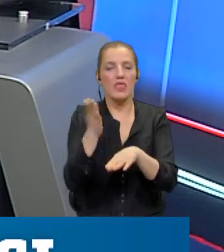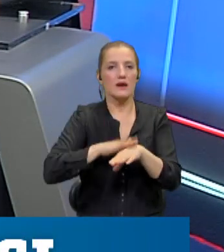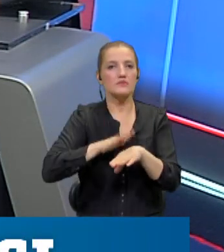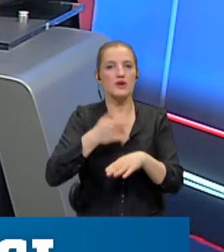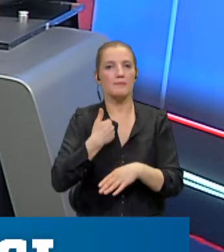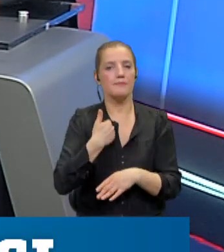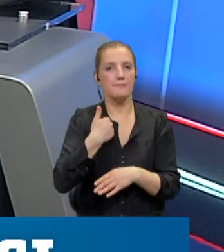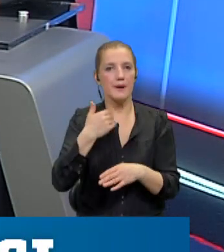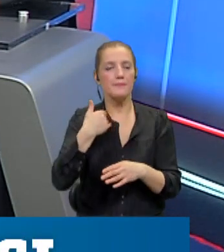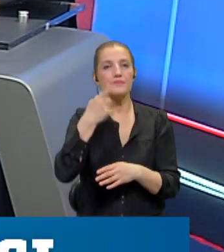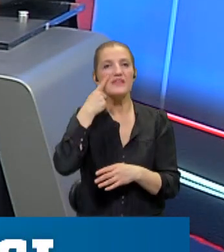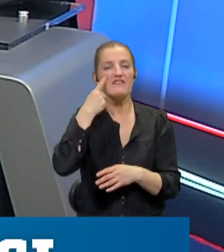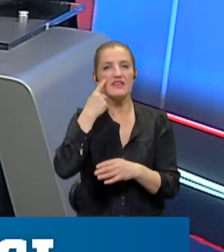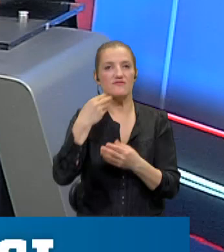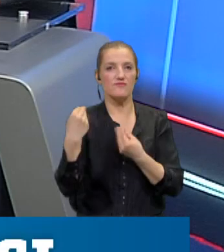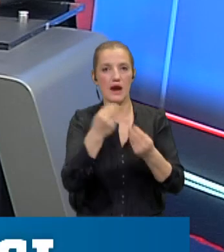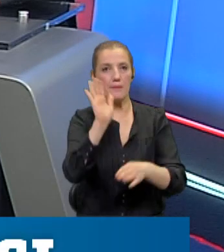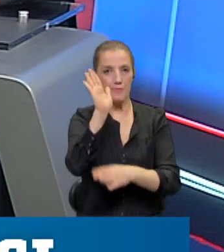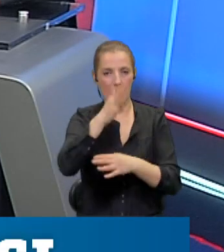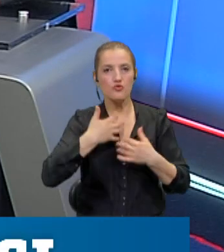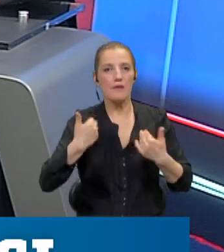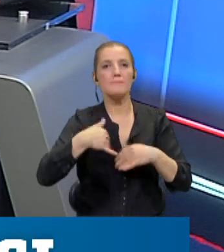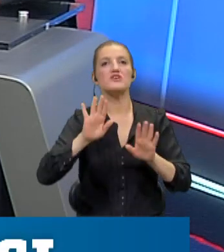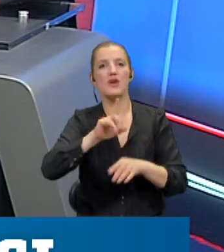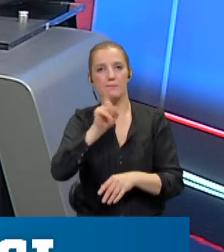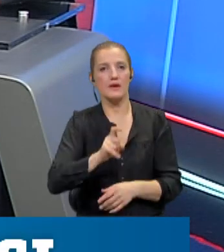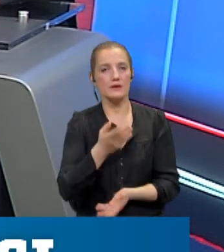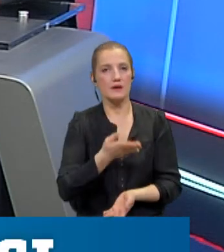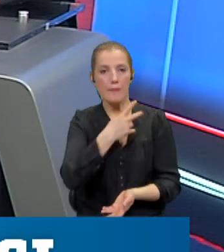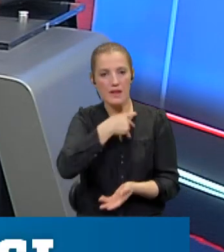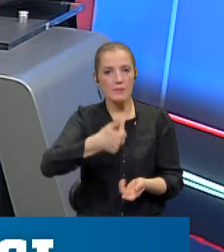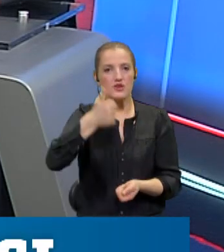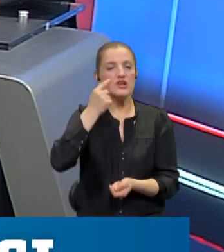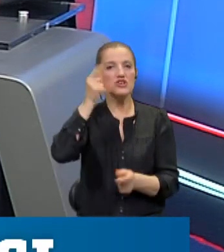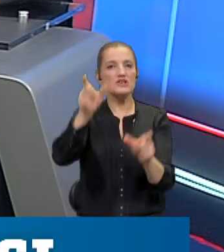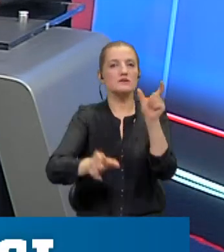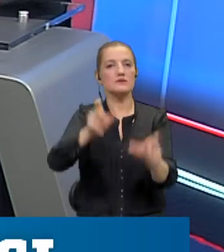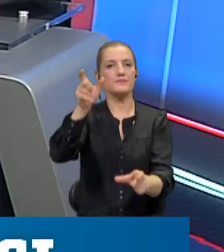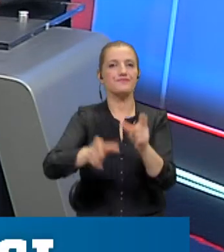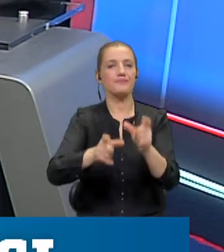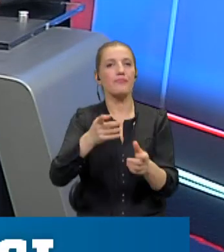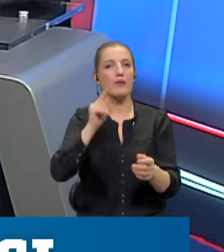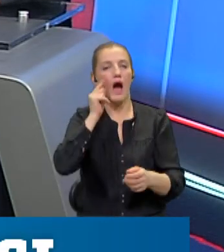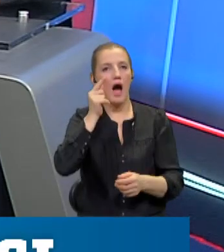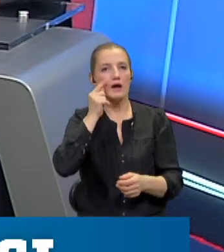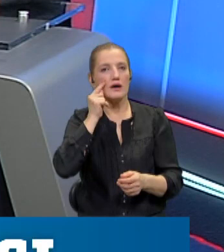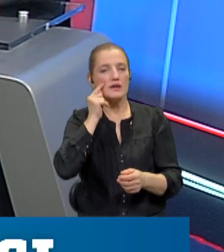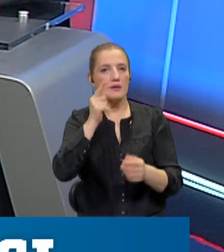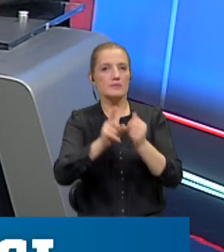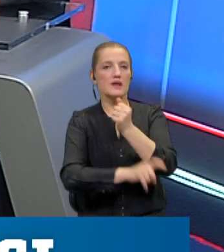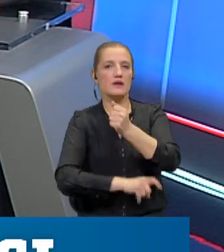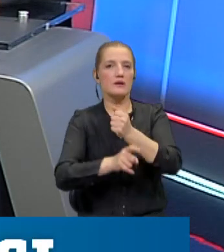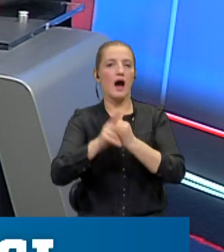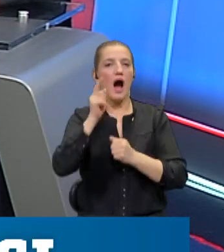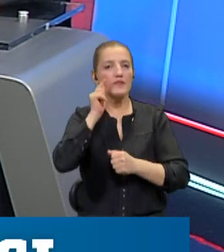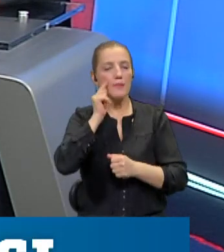devletin vermiş olduğu belgemi güvenmeyecek tabi Belediye Başkanı kişilerden ve bu